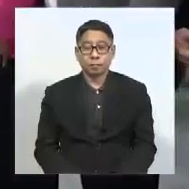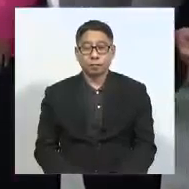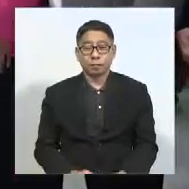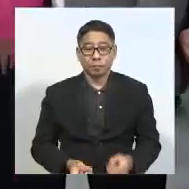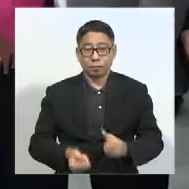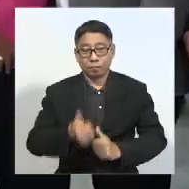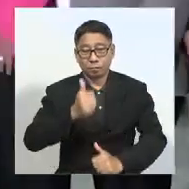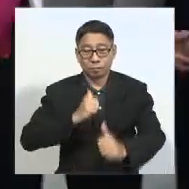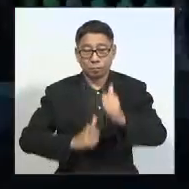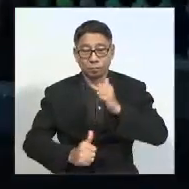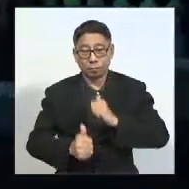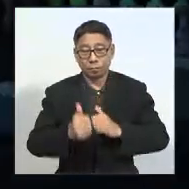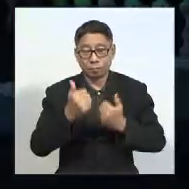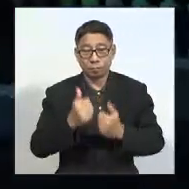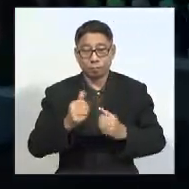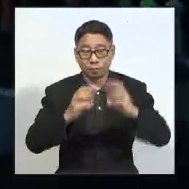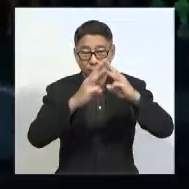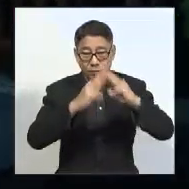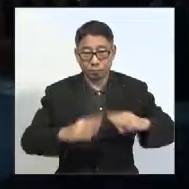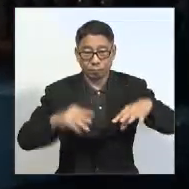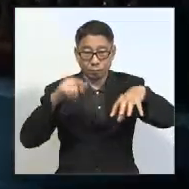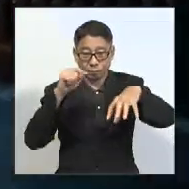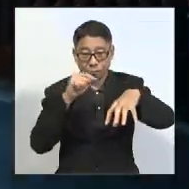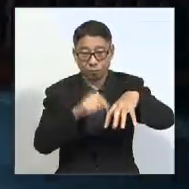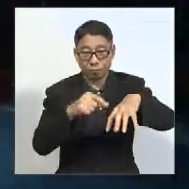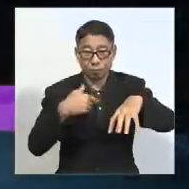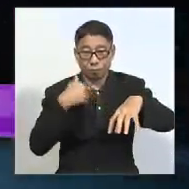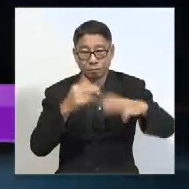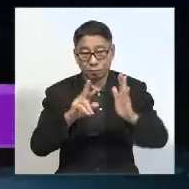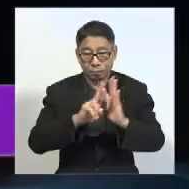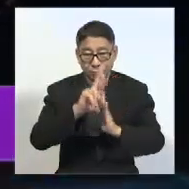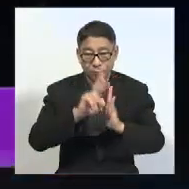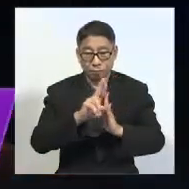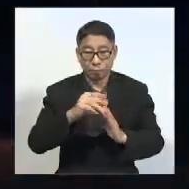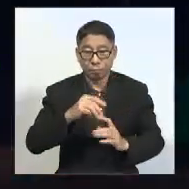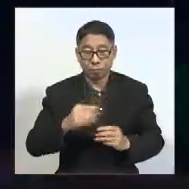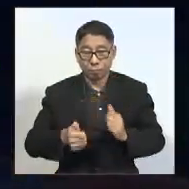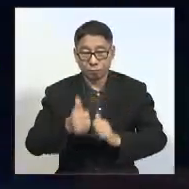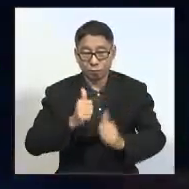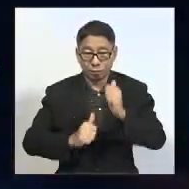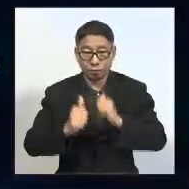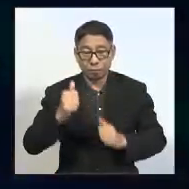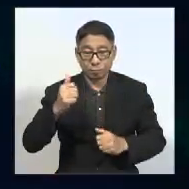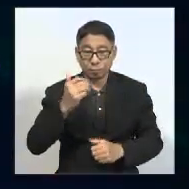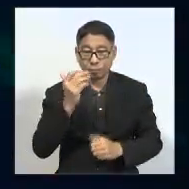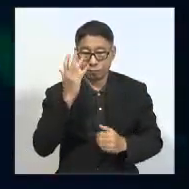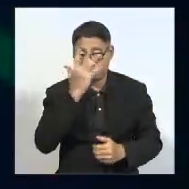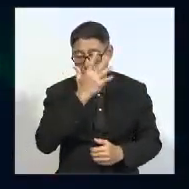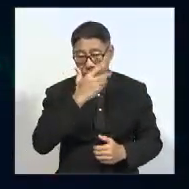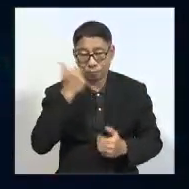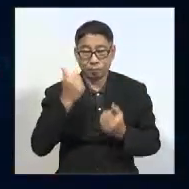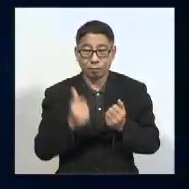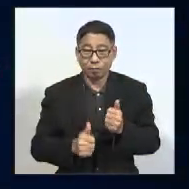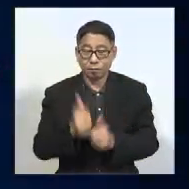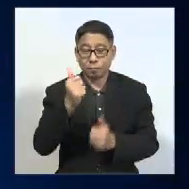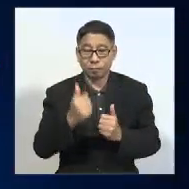โดยการแสดงรอบปฐมทัศน์วัดร่องขุนไลฟ์เฟสนะคะเป็นงานแสดงแสงสีเสียงแล้วก็สื่อผสมที่ยิ่งใหญ่ที่สุด